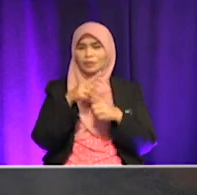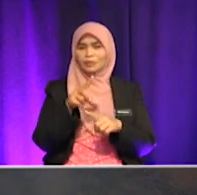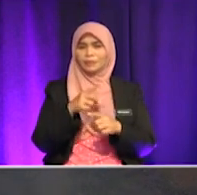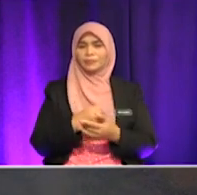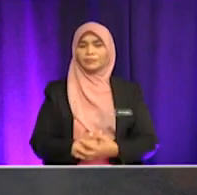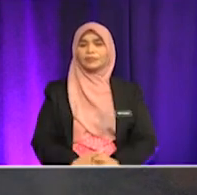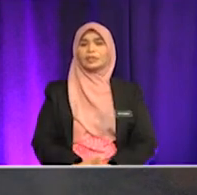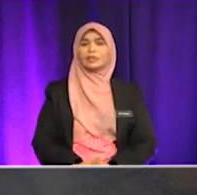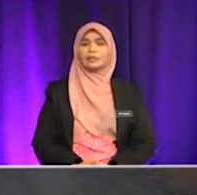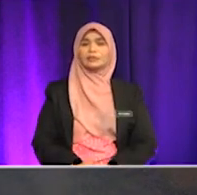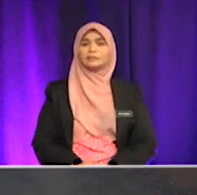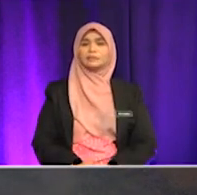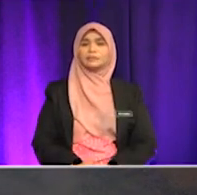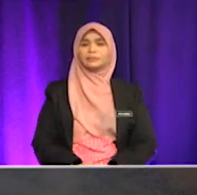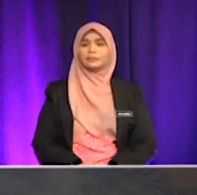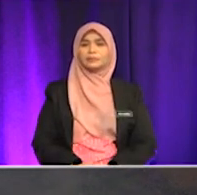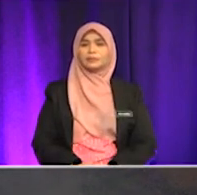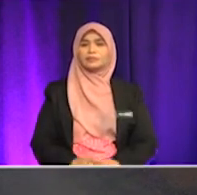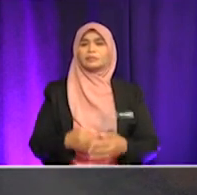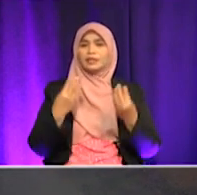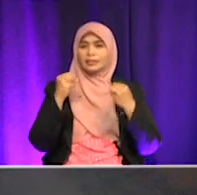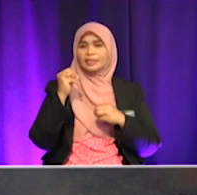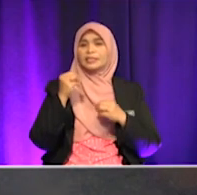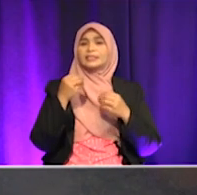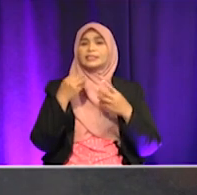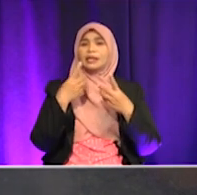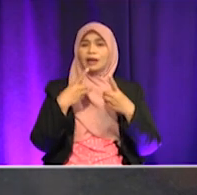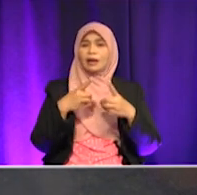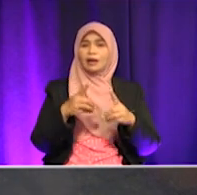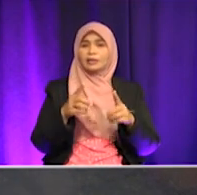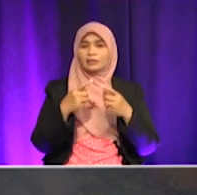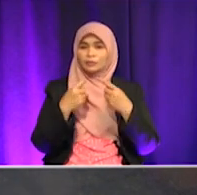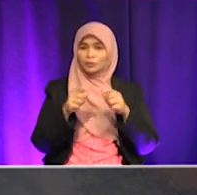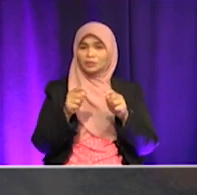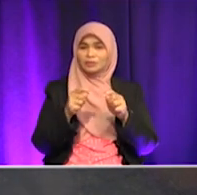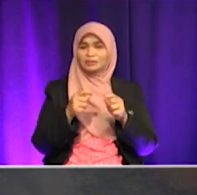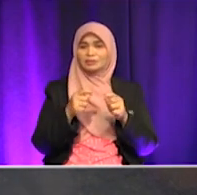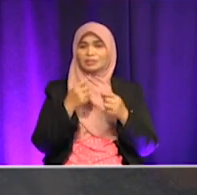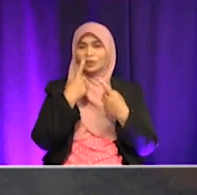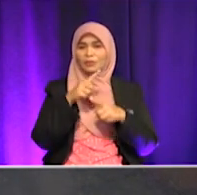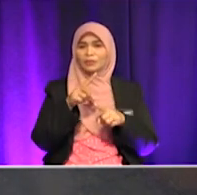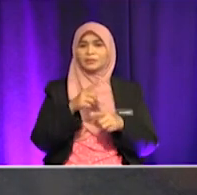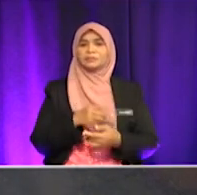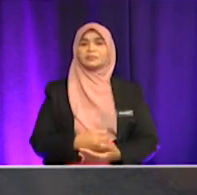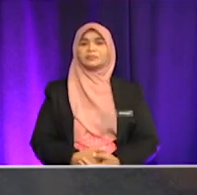Yongwei dan juga Nasrullah tengah cuba sekarang ni. Dan Nadwa nampak tersenyum-senyum, kenapa tu?